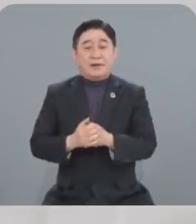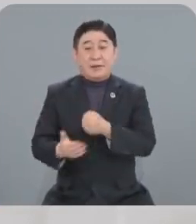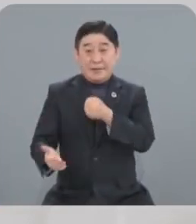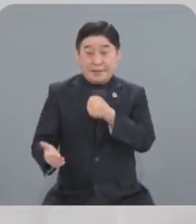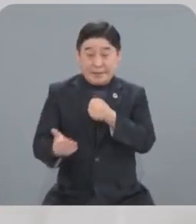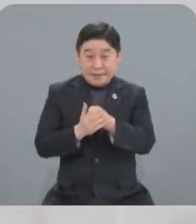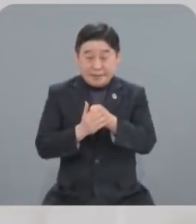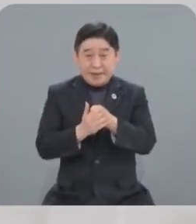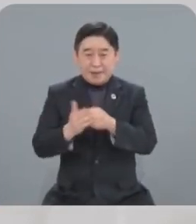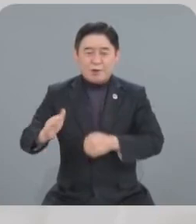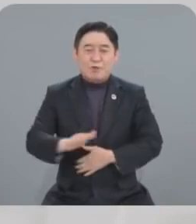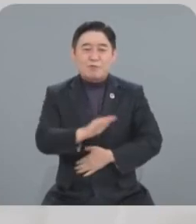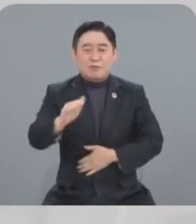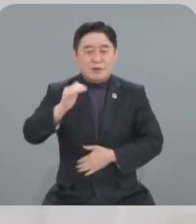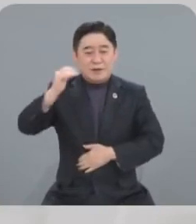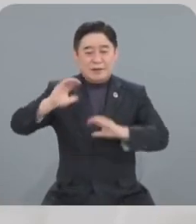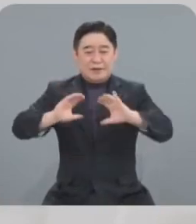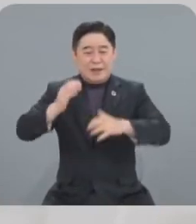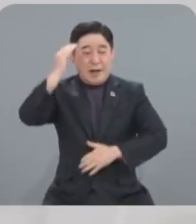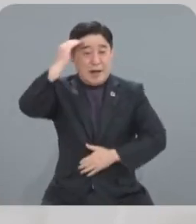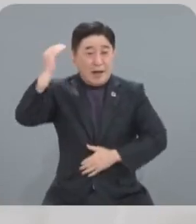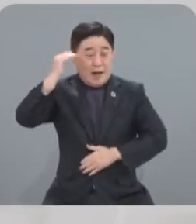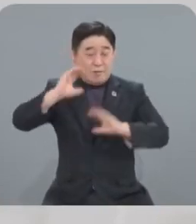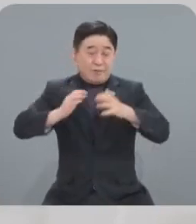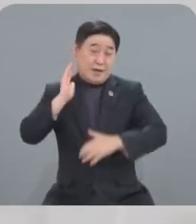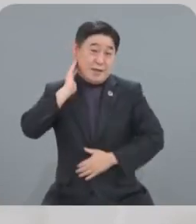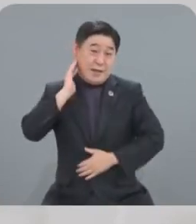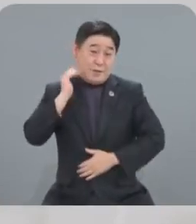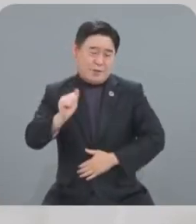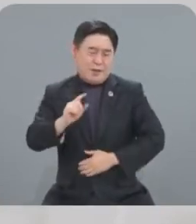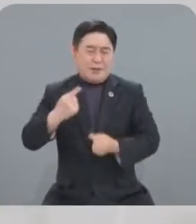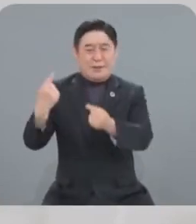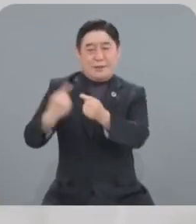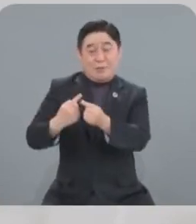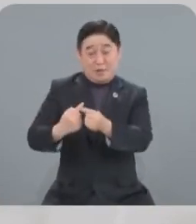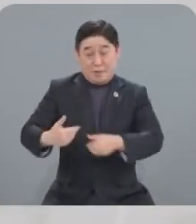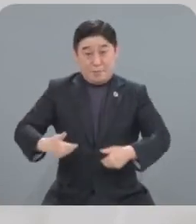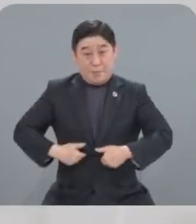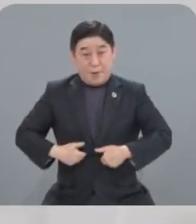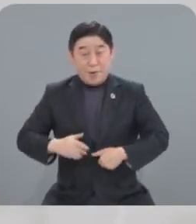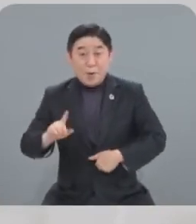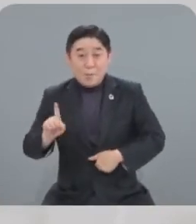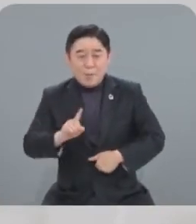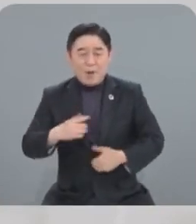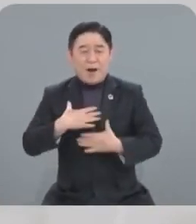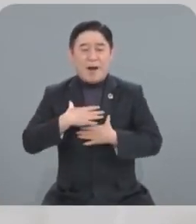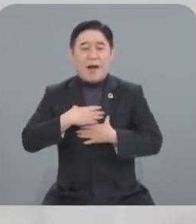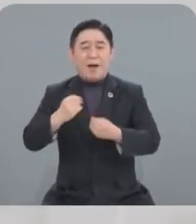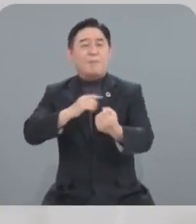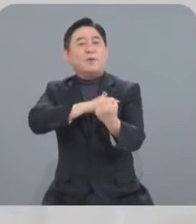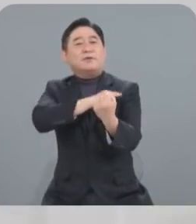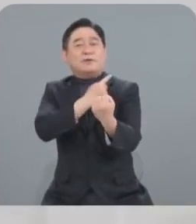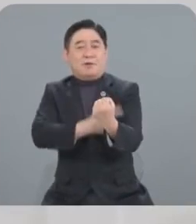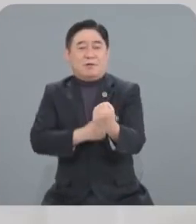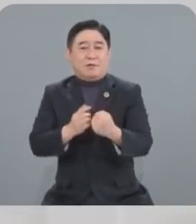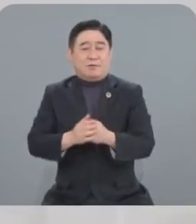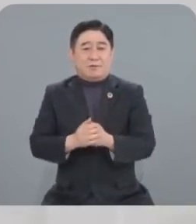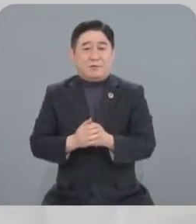그래서 우리나 대통령에게 최우선 외국 요구되는 것이 바로 안보는 여깁니다